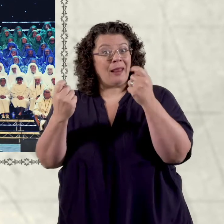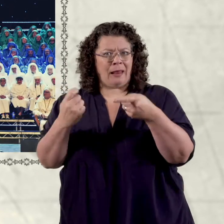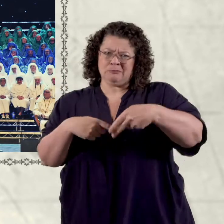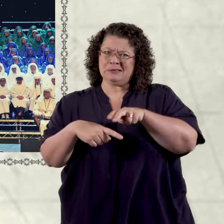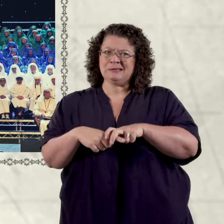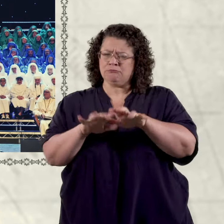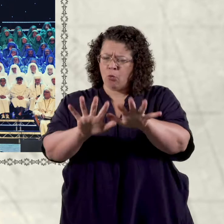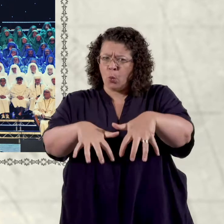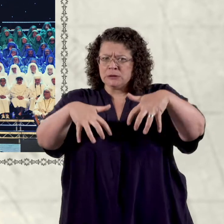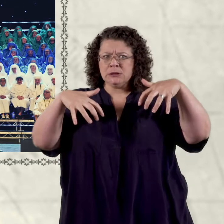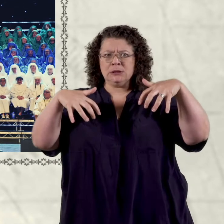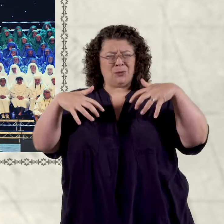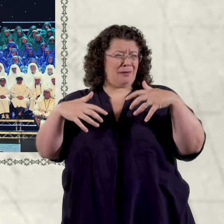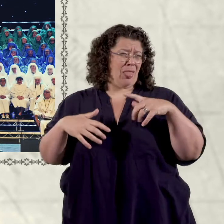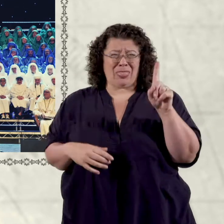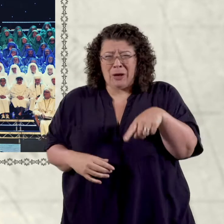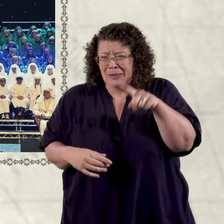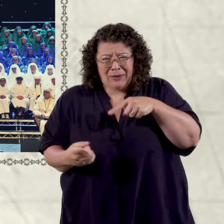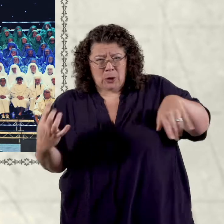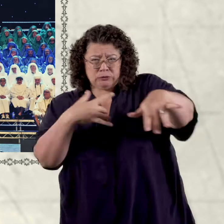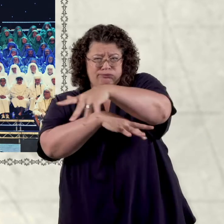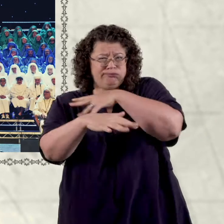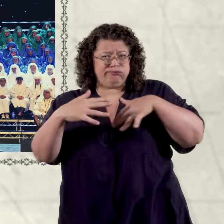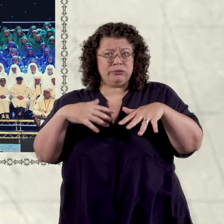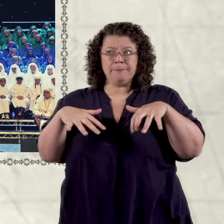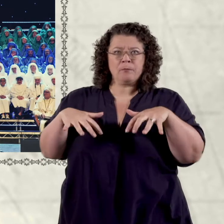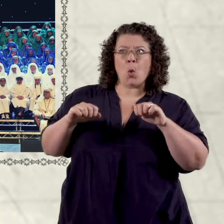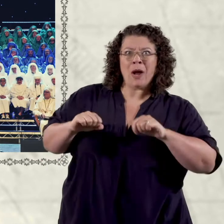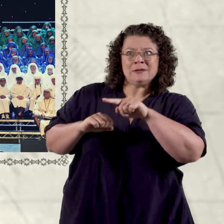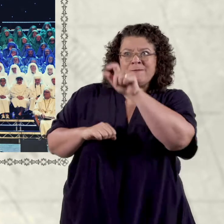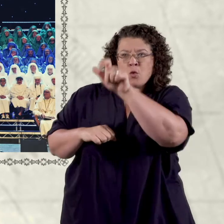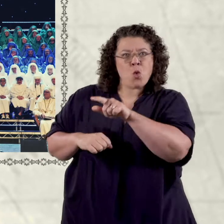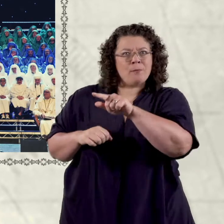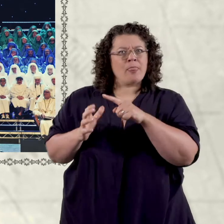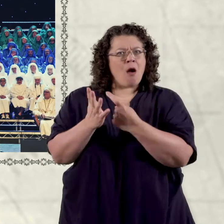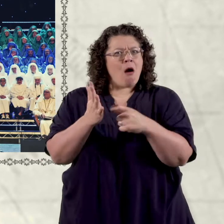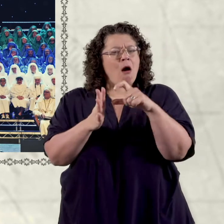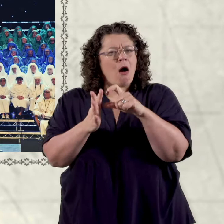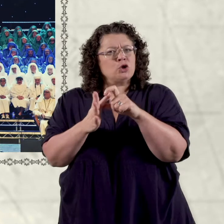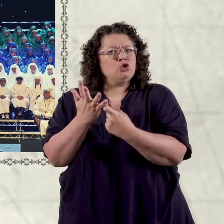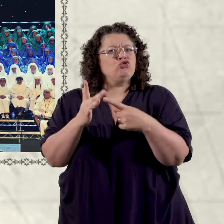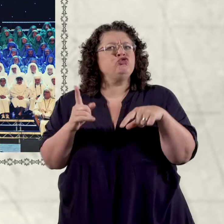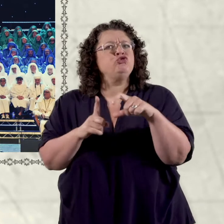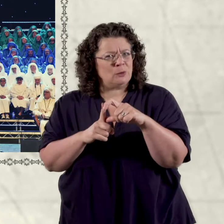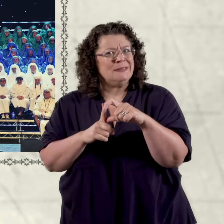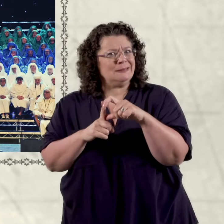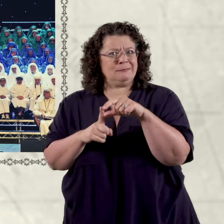mae yna lawer o bethau'n digwydd mewn seremoni. Ond, yr rhan mwyaf cyffroes ydy pa mae'r archdderwydd